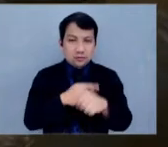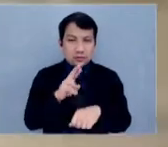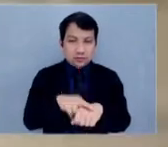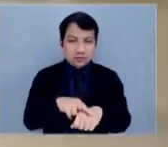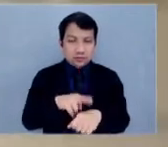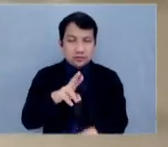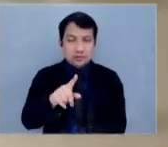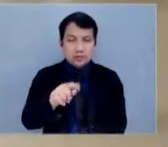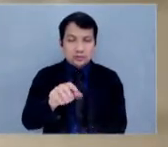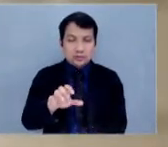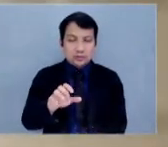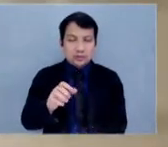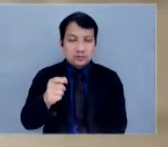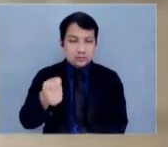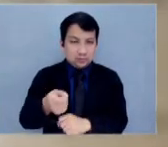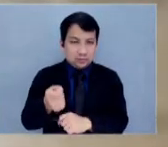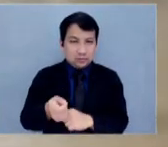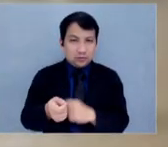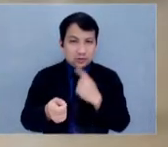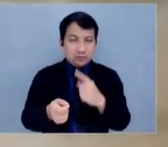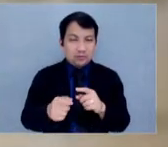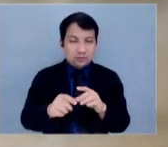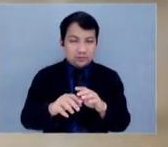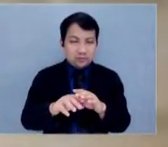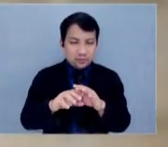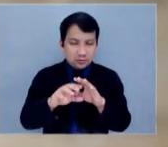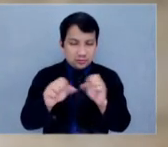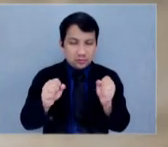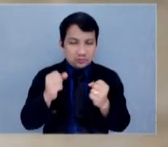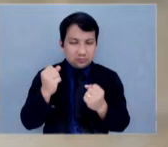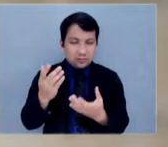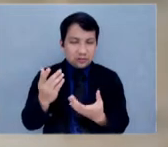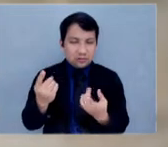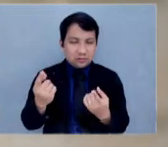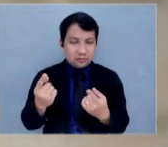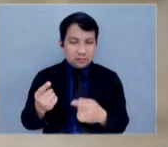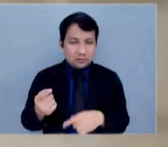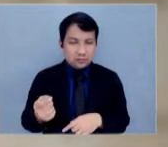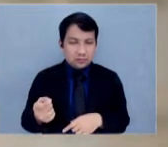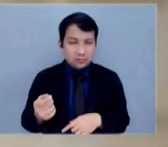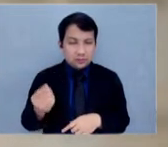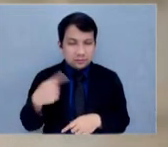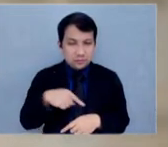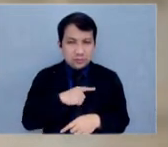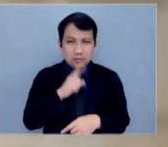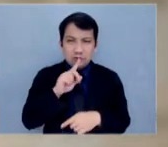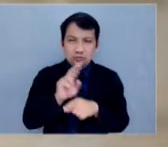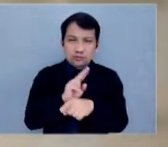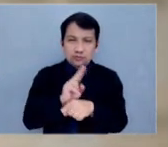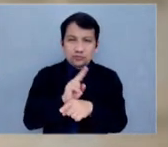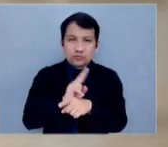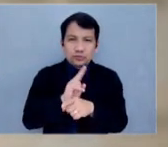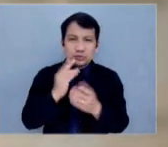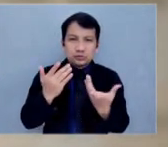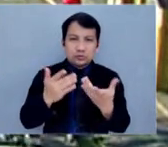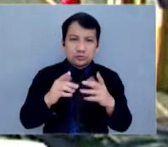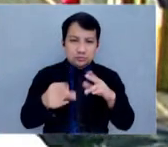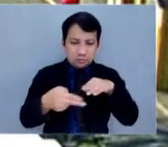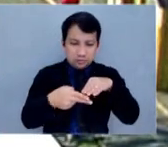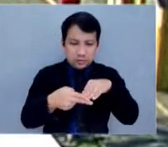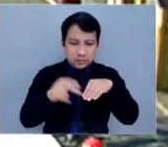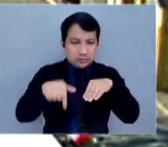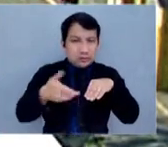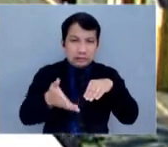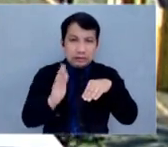judges. Ayon sa Pangulo, dumarami na kasi ang mga insidente ng nakikigamit ng protocol plates kahit hindi autorisado. Kaya't panahon